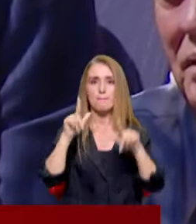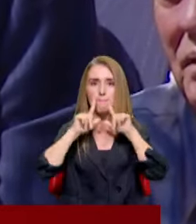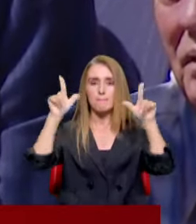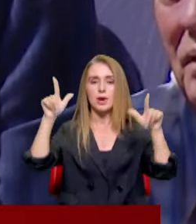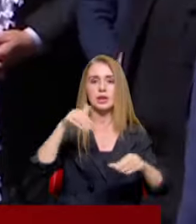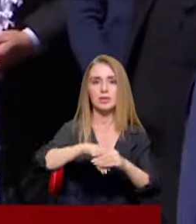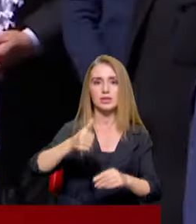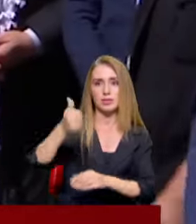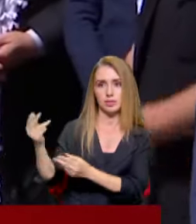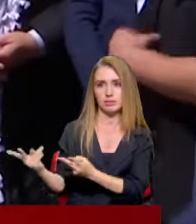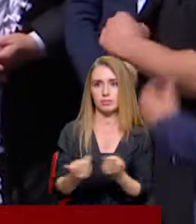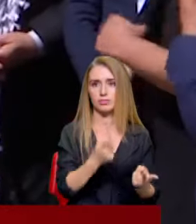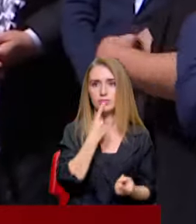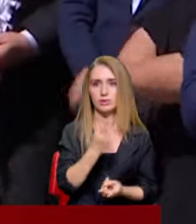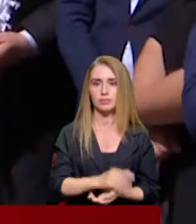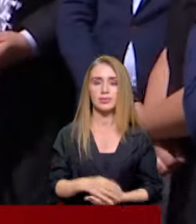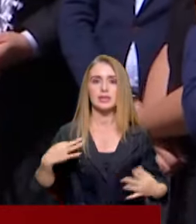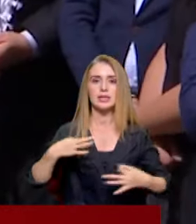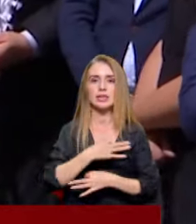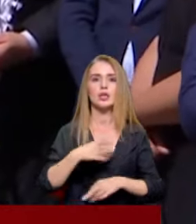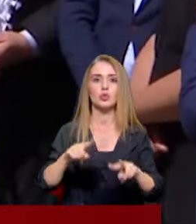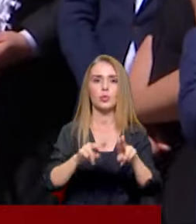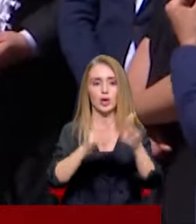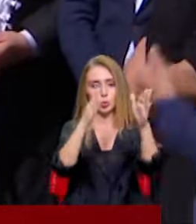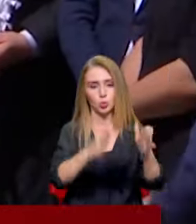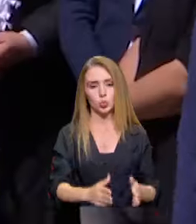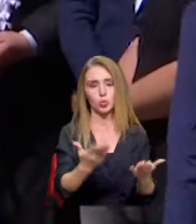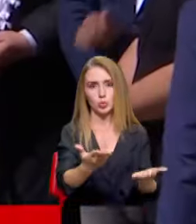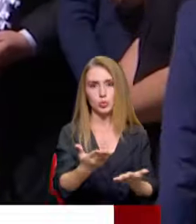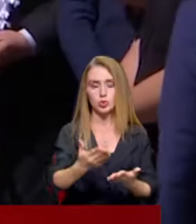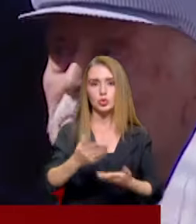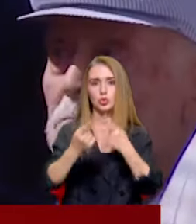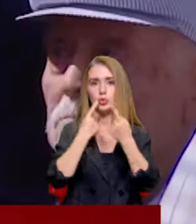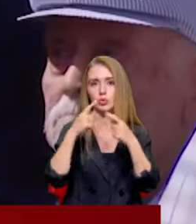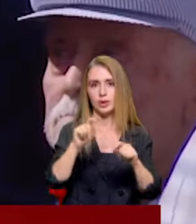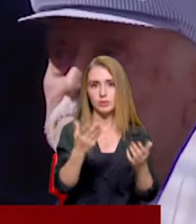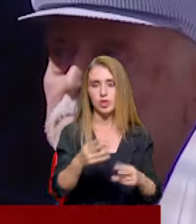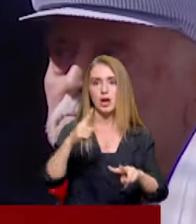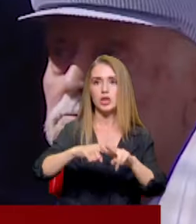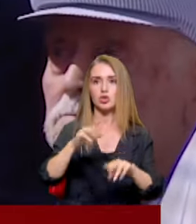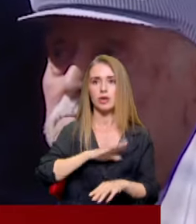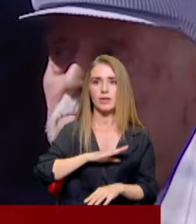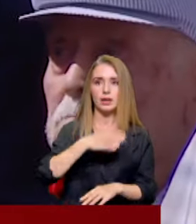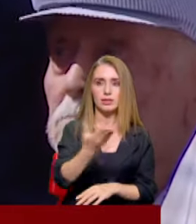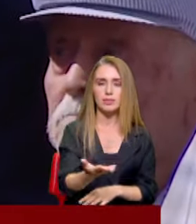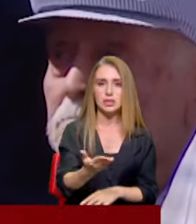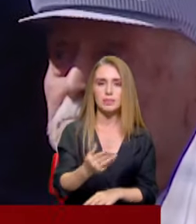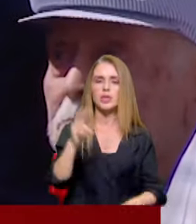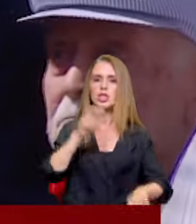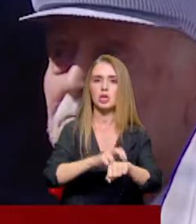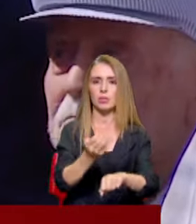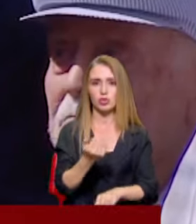başkanı kurtuluşu Sayın nuğman Kurtulmuş beyefendi duygularını ifade edecekler Ayşenur evladımızın kanı yerde